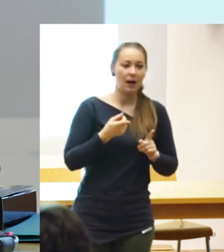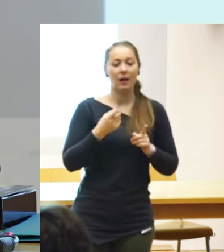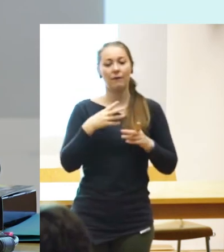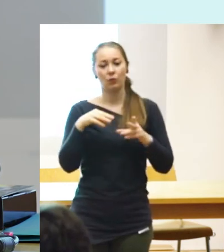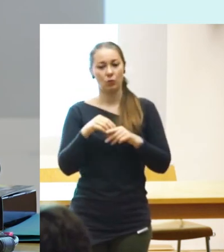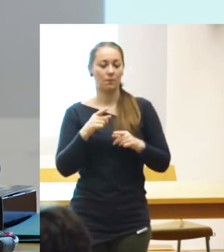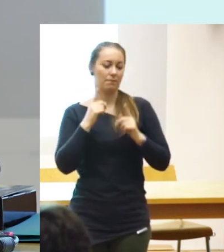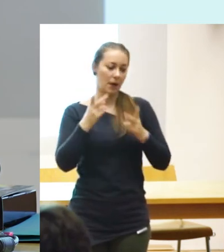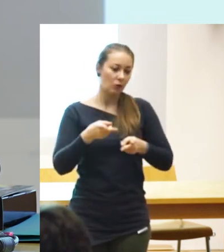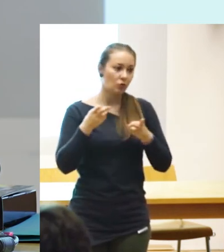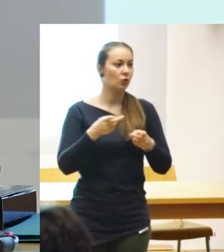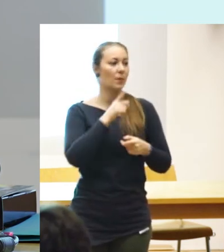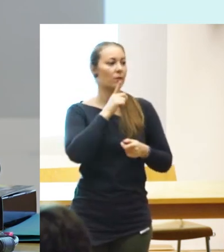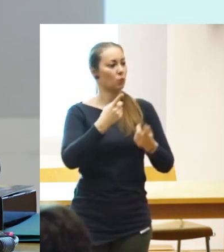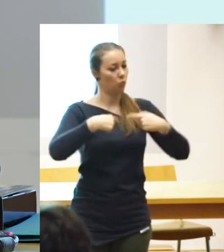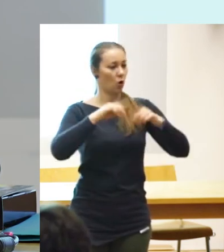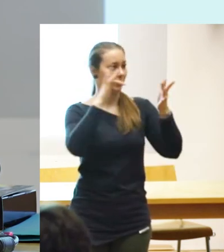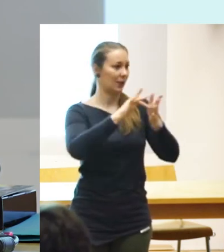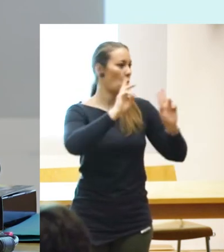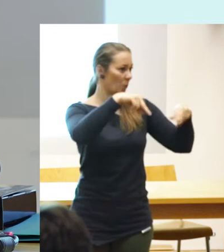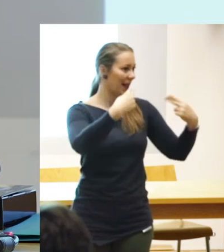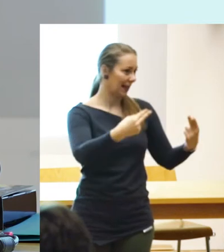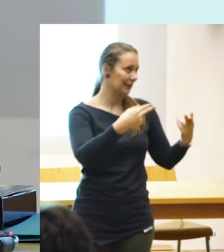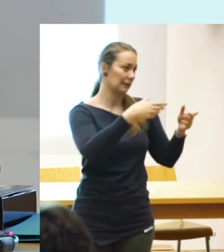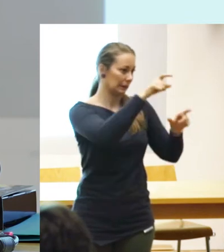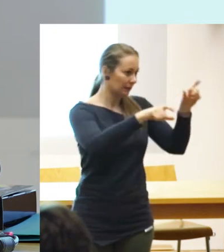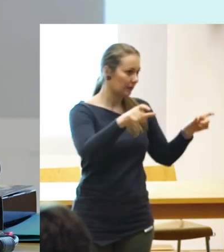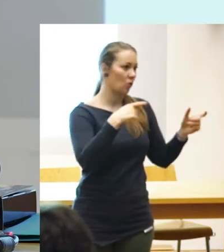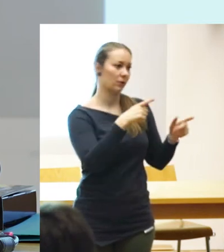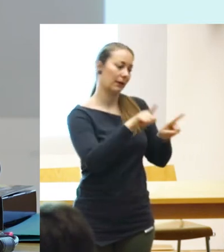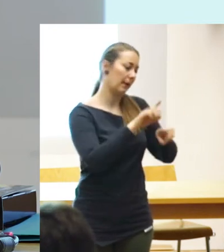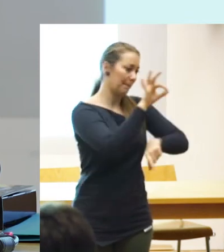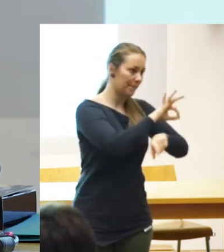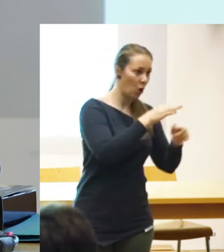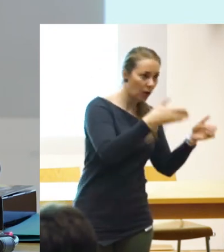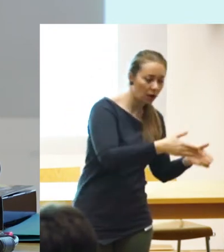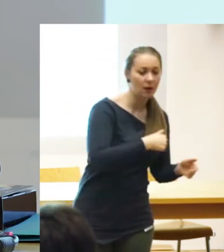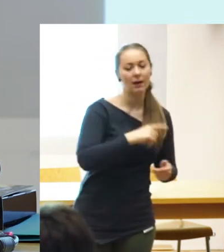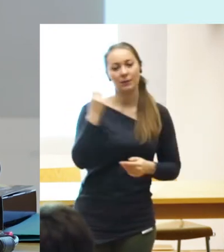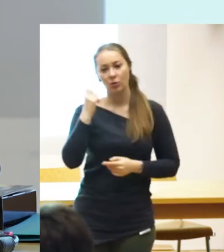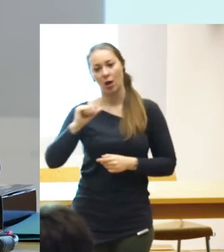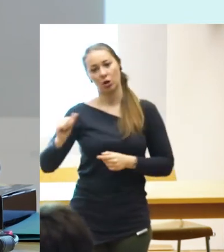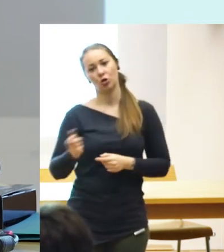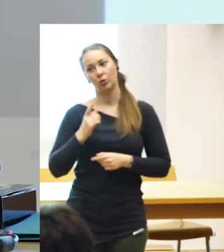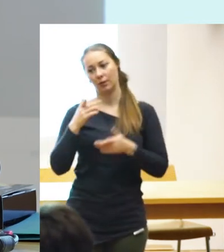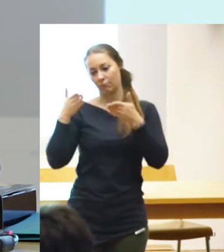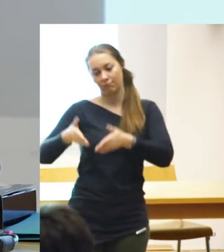uměleckým projektům, tak samozřejmě je tam důležitý ten